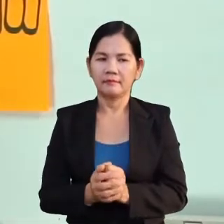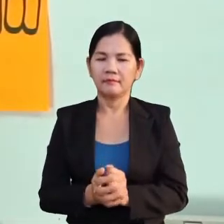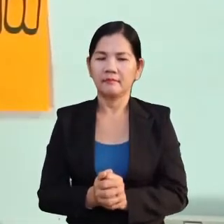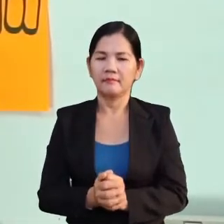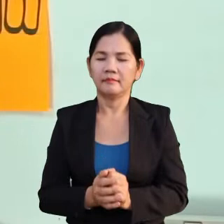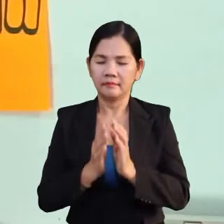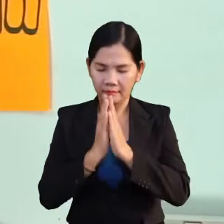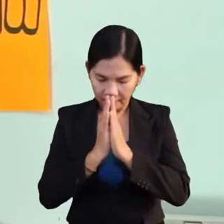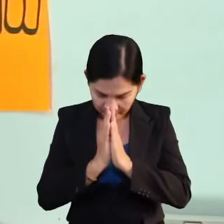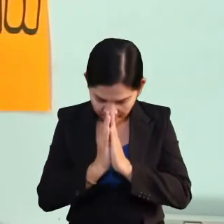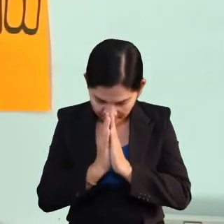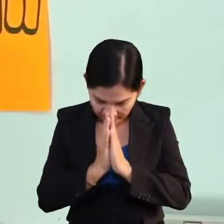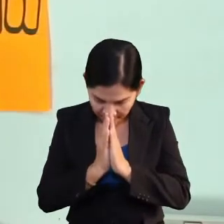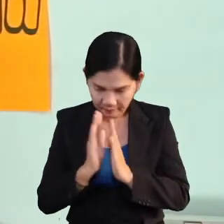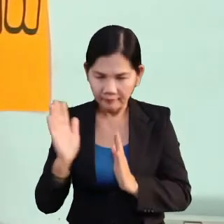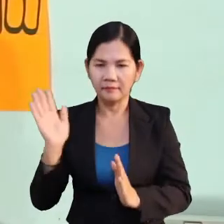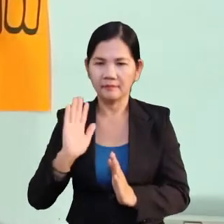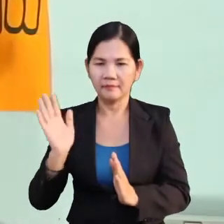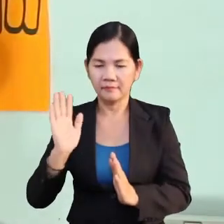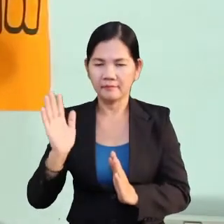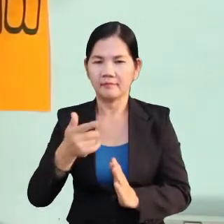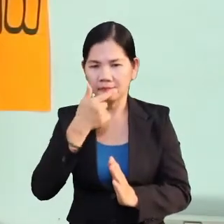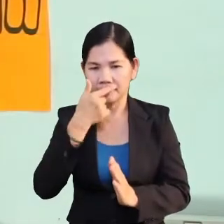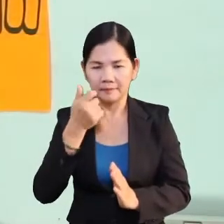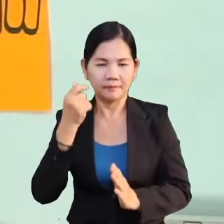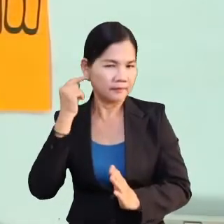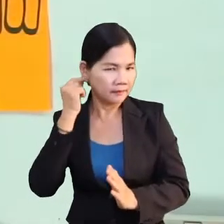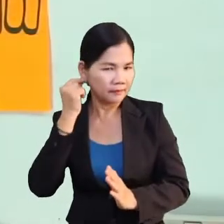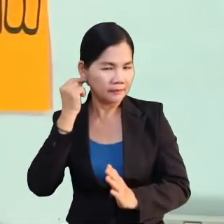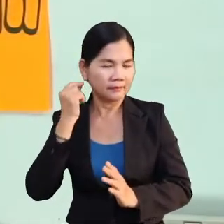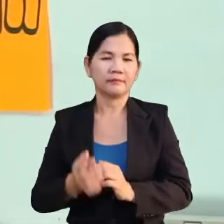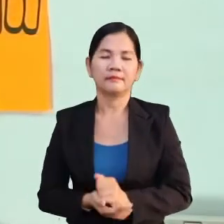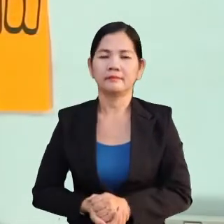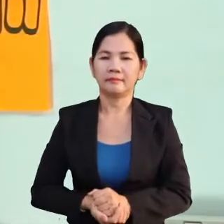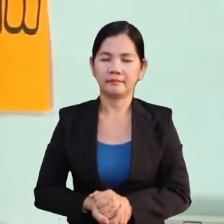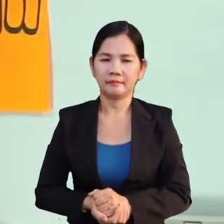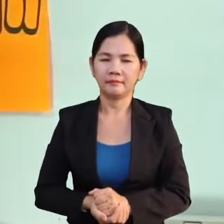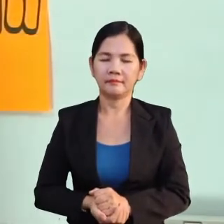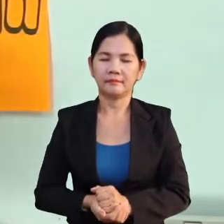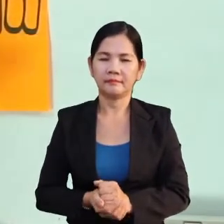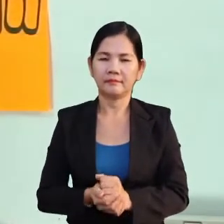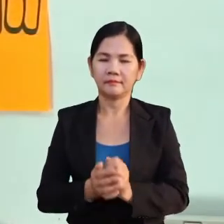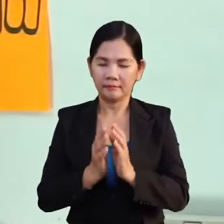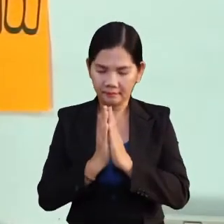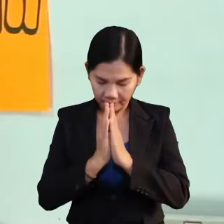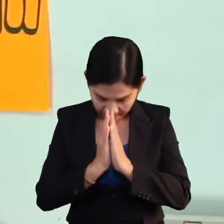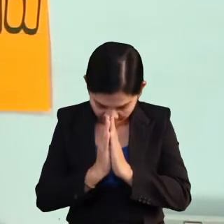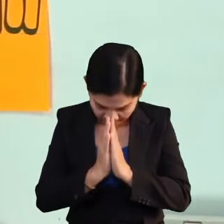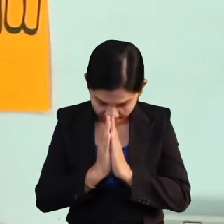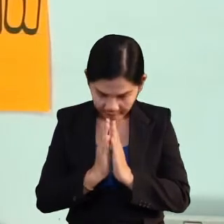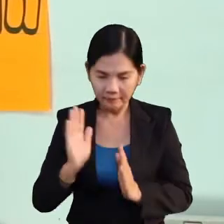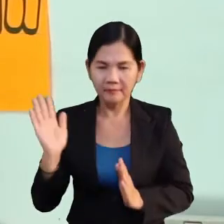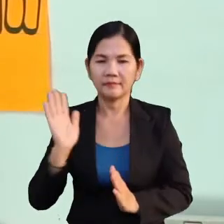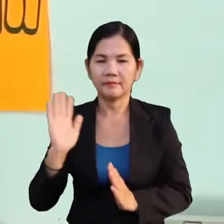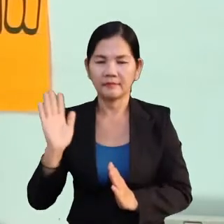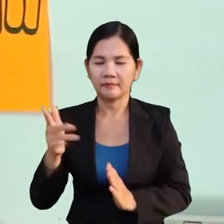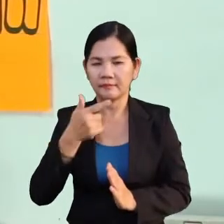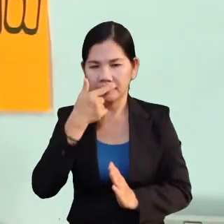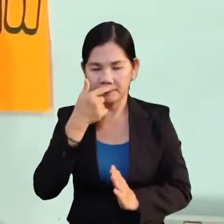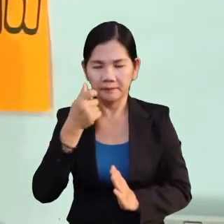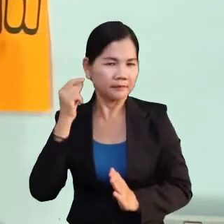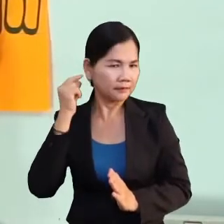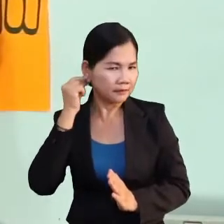ជំរាបលាឪពុកម្ដាយចាកូនស្ដាប់ដឹងទៀតជំរាបលាឪ